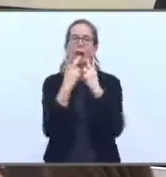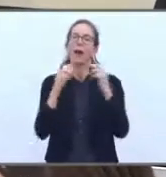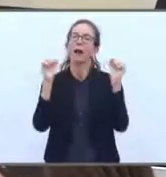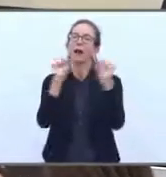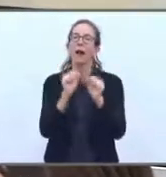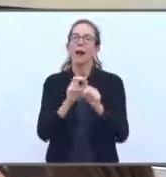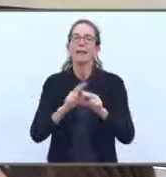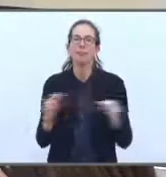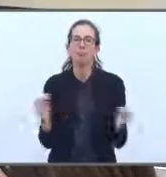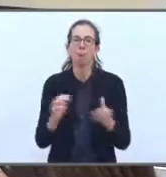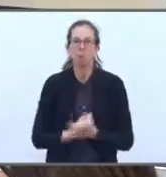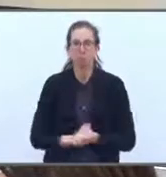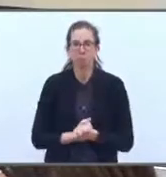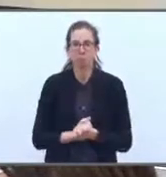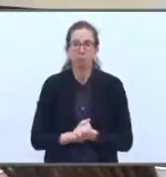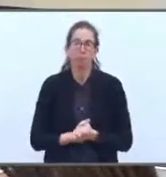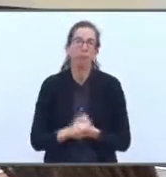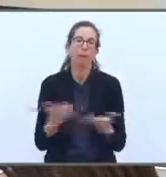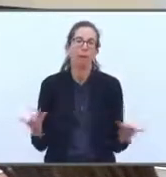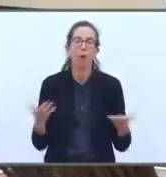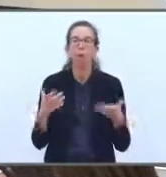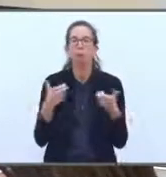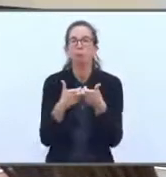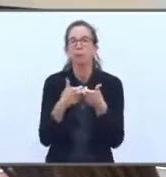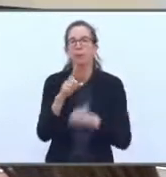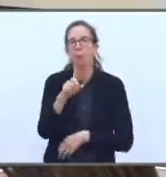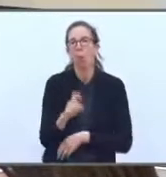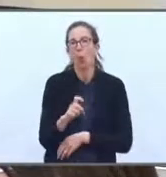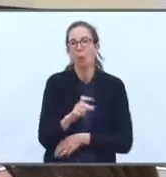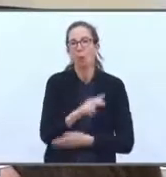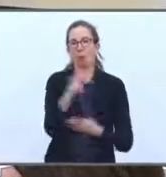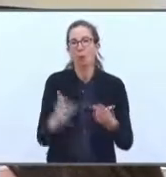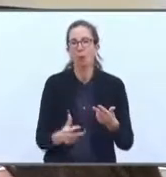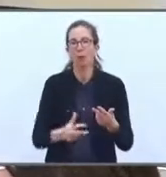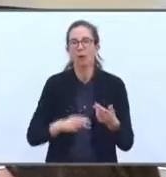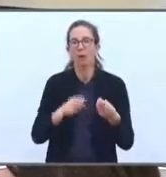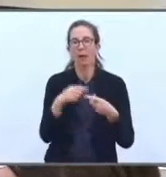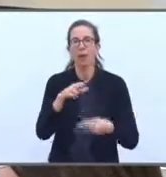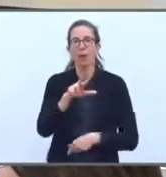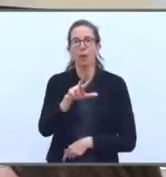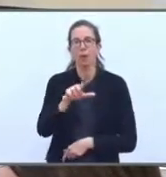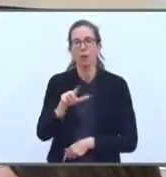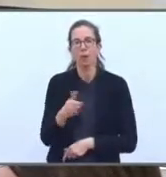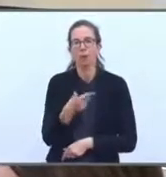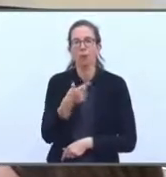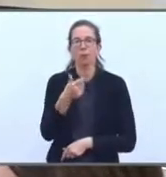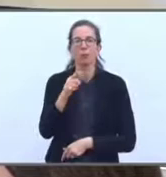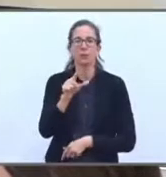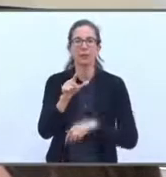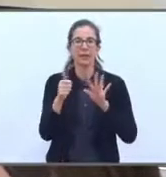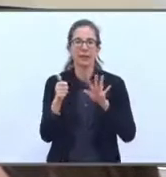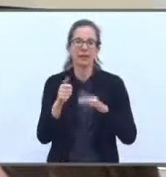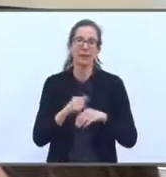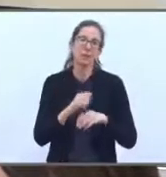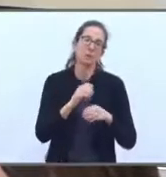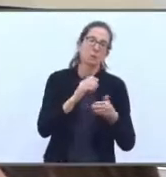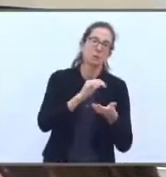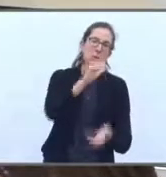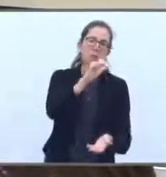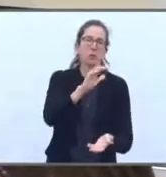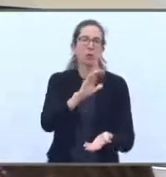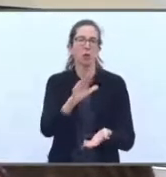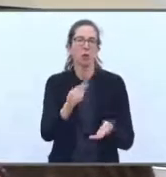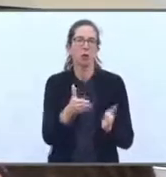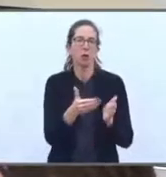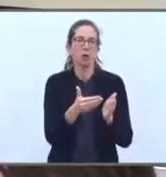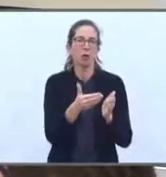que le prix de l'eau sur notre métropole est de 3,26 €, avec une moyenne pour 120 mètres cubes d'autour d'1,15 € pour